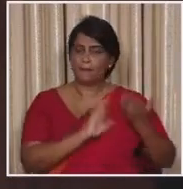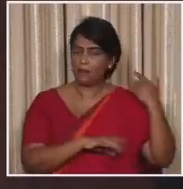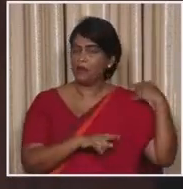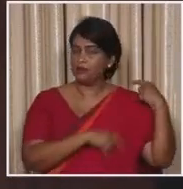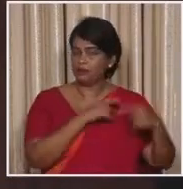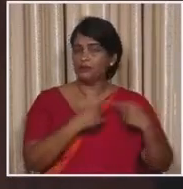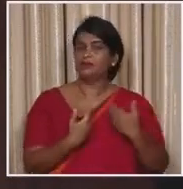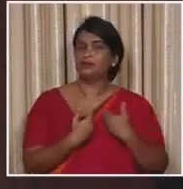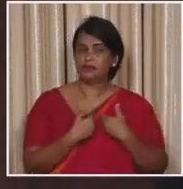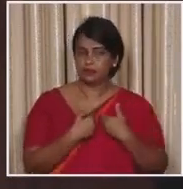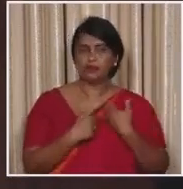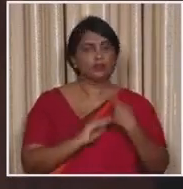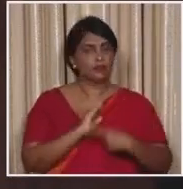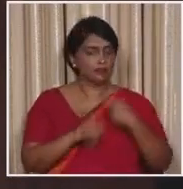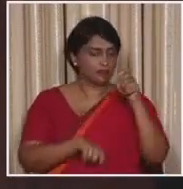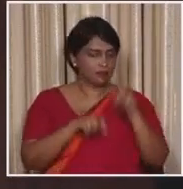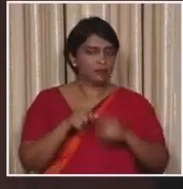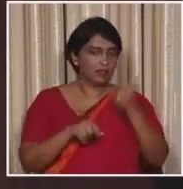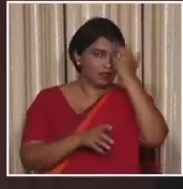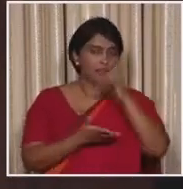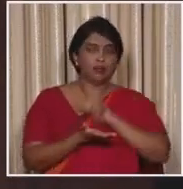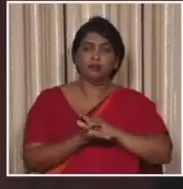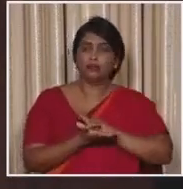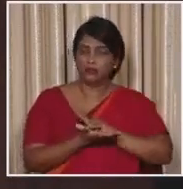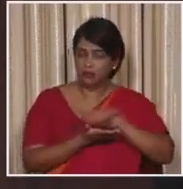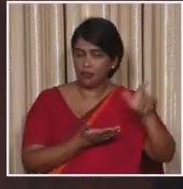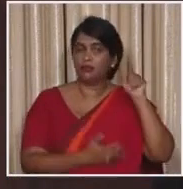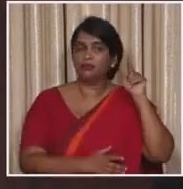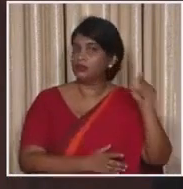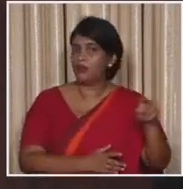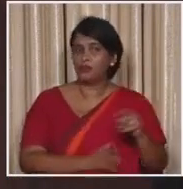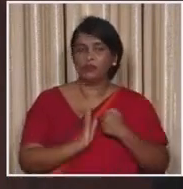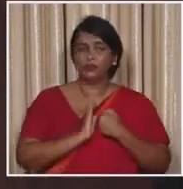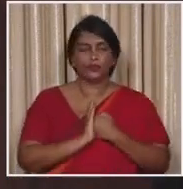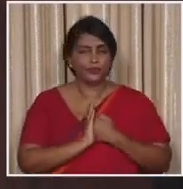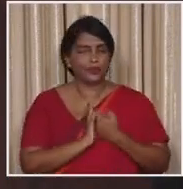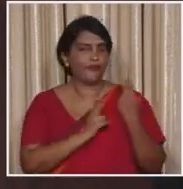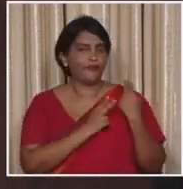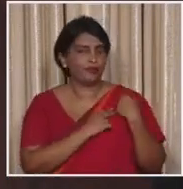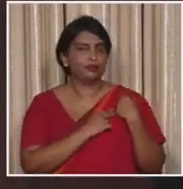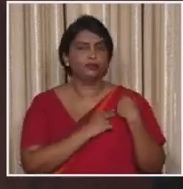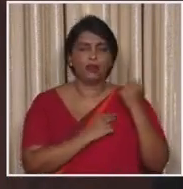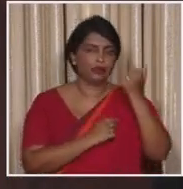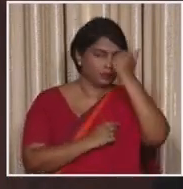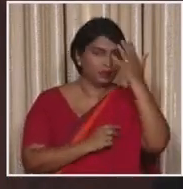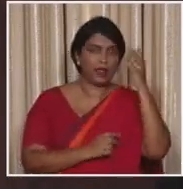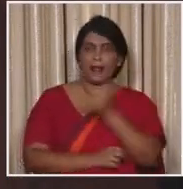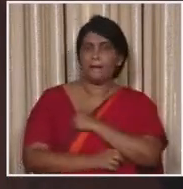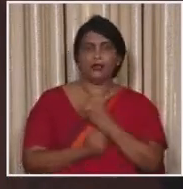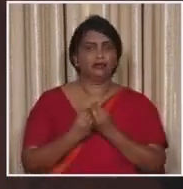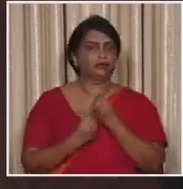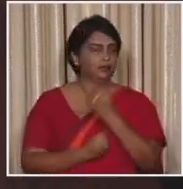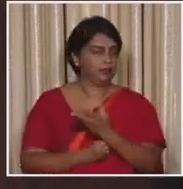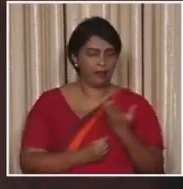வரும் அசௌகரியங்கள் தொடர்பில் வெளிவிவகார அமைச்சர் தனது அவதானத்தை செலுத்த வேண்டும். இலங்கையர்கள் இத்தாலிக்கு செல்லும் போது அவர்கள் தொடர்பில்